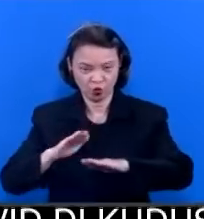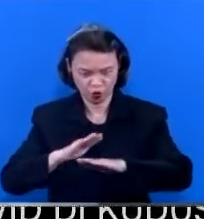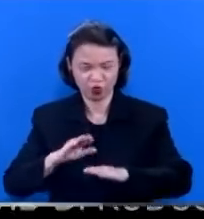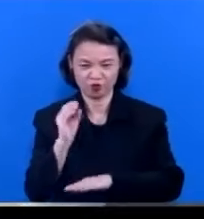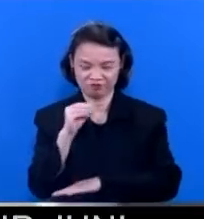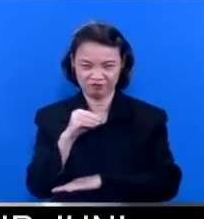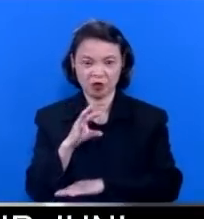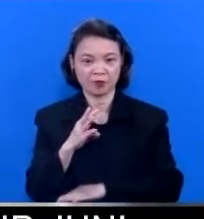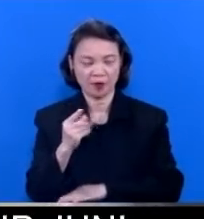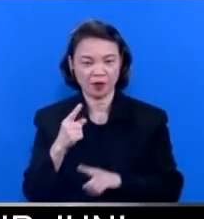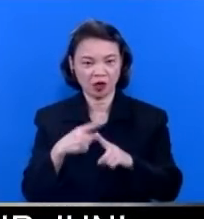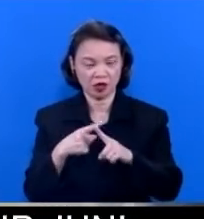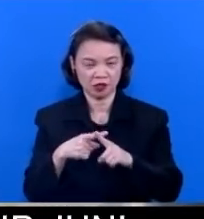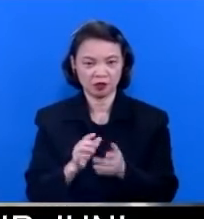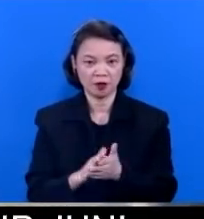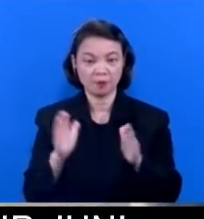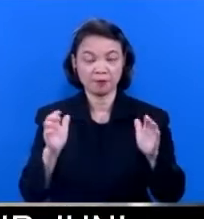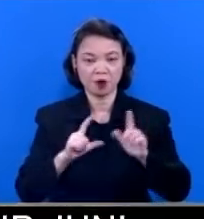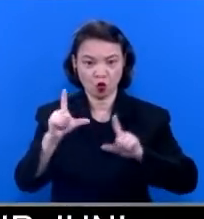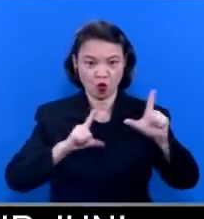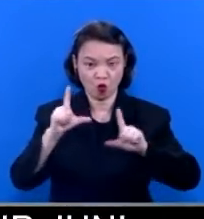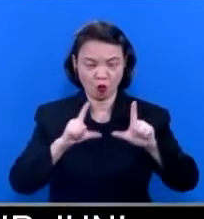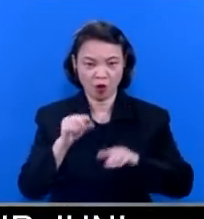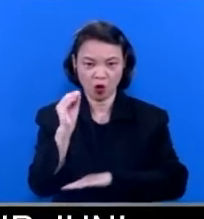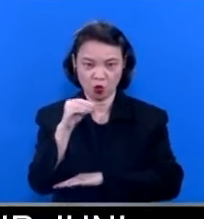juga telah beberapa kali memenangkan kontes merpati hias baik